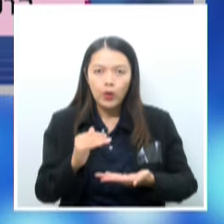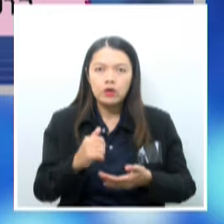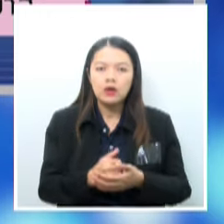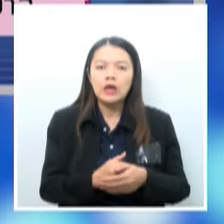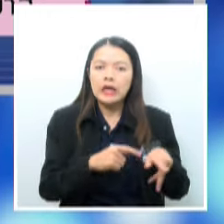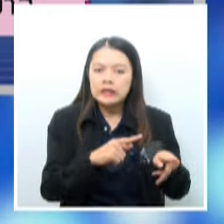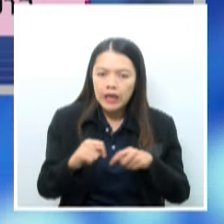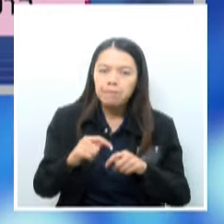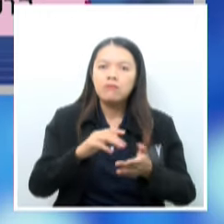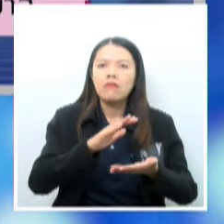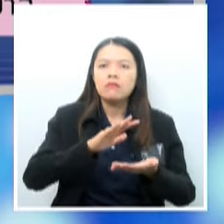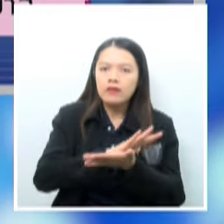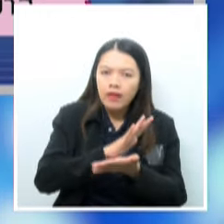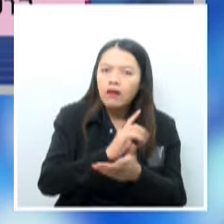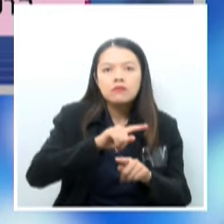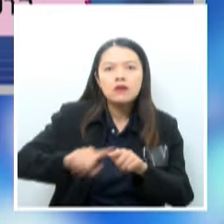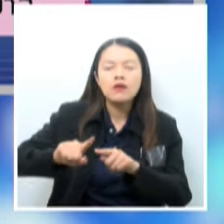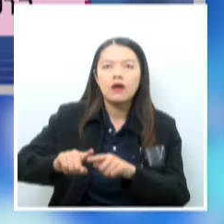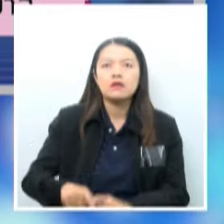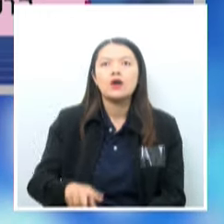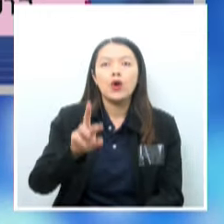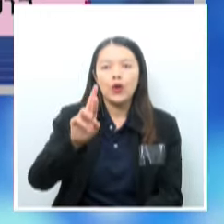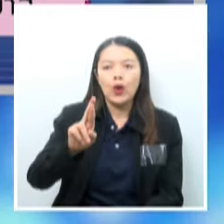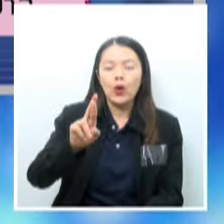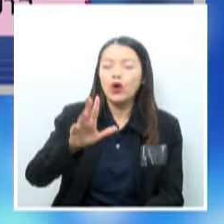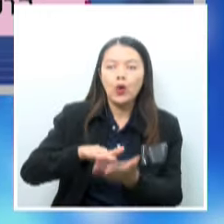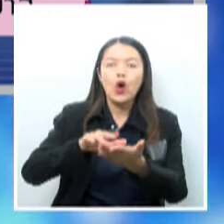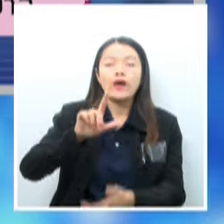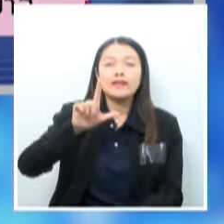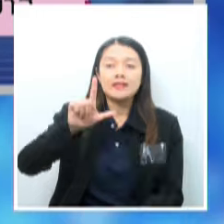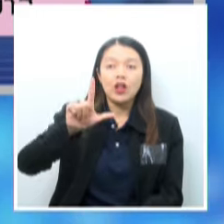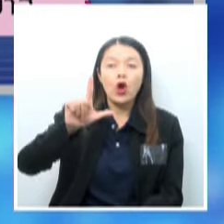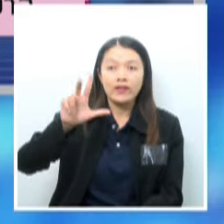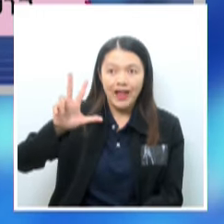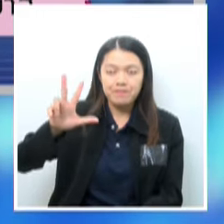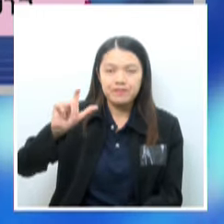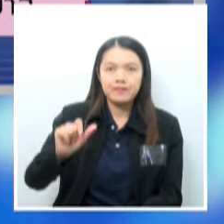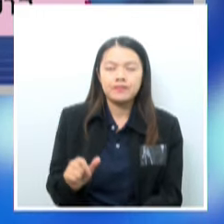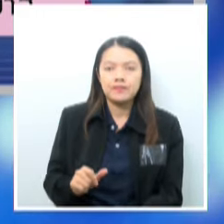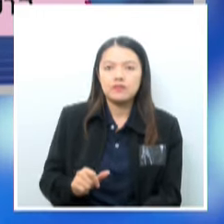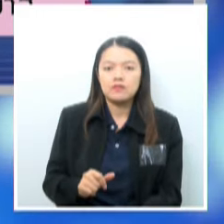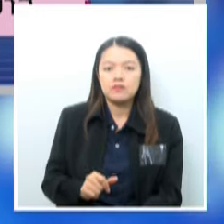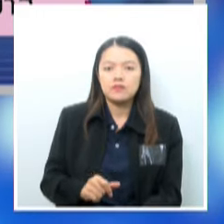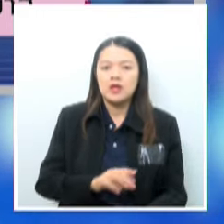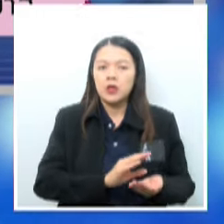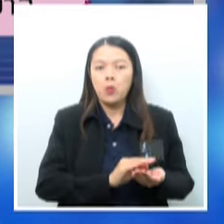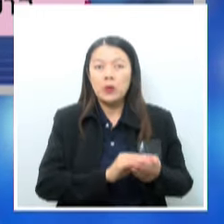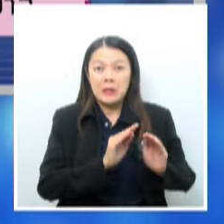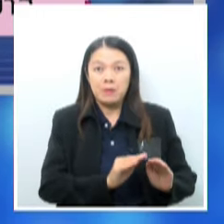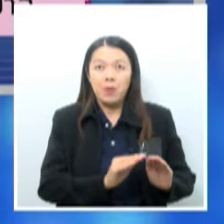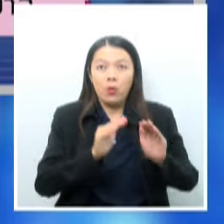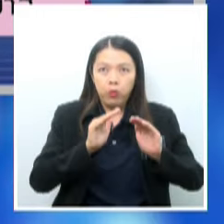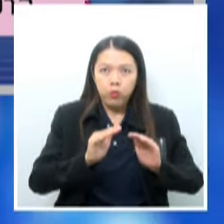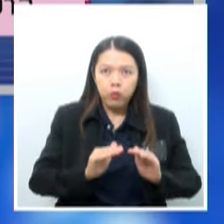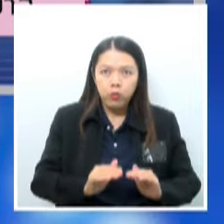รียมเอกสารต่างๆนะครับในรอที่3นะครับก็จะเป็นลดการเก็บข้อมูลจากสถานศึกษาซึ่ง